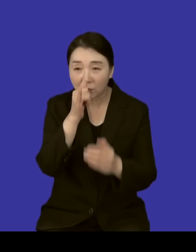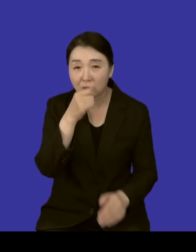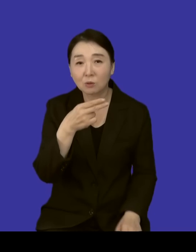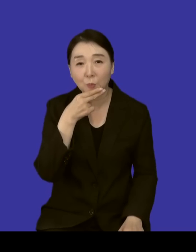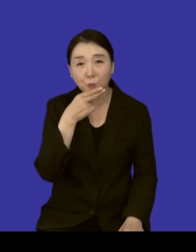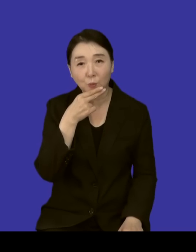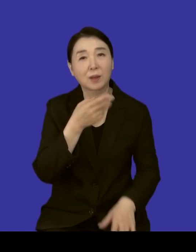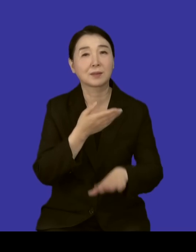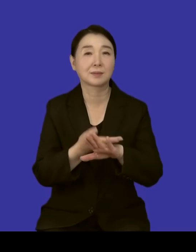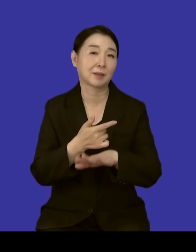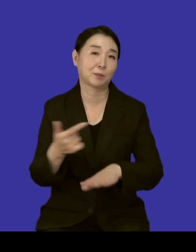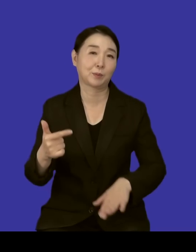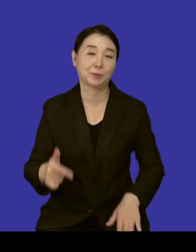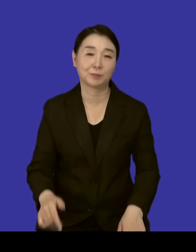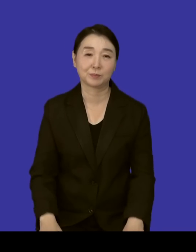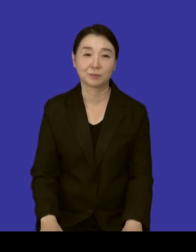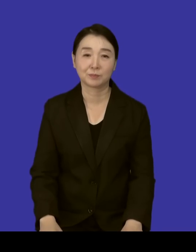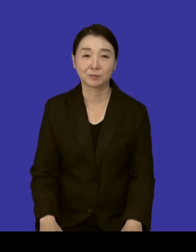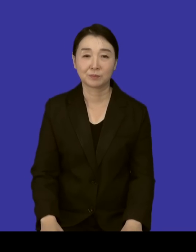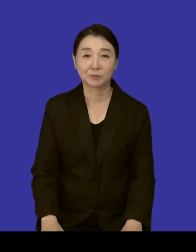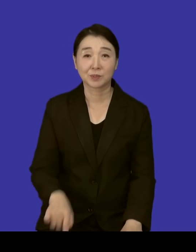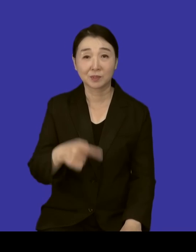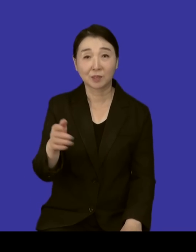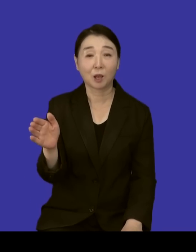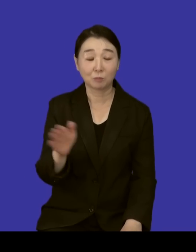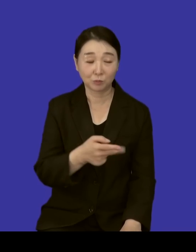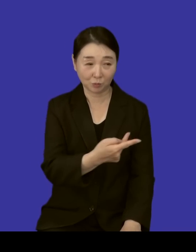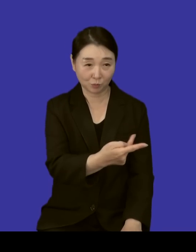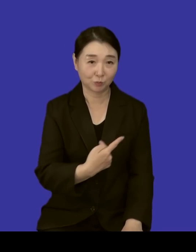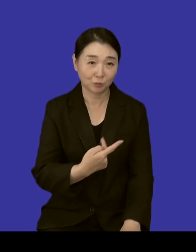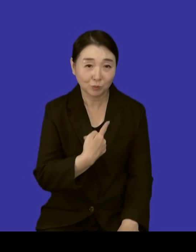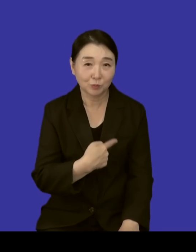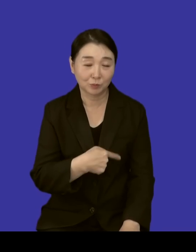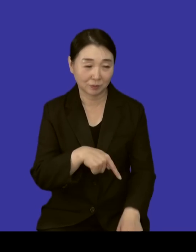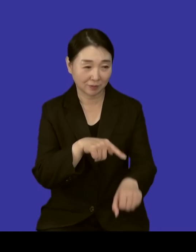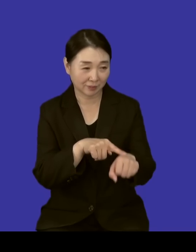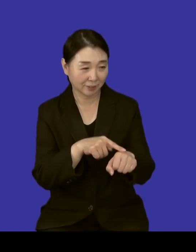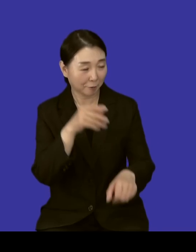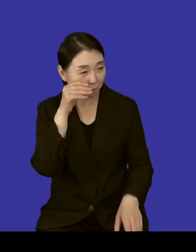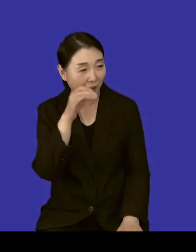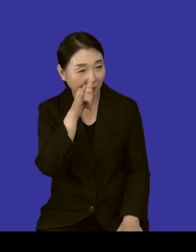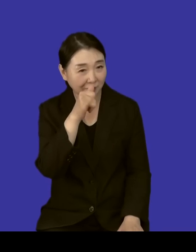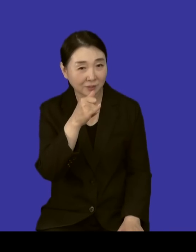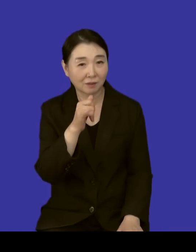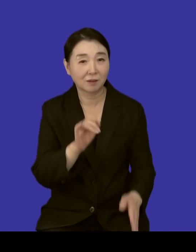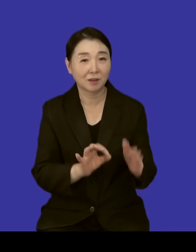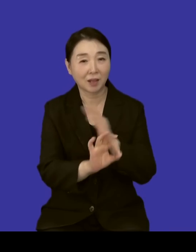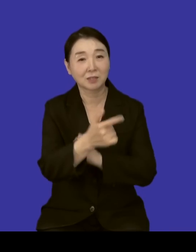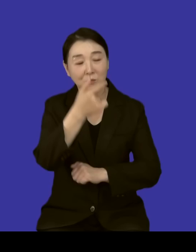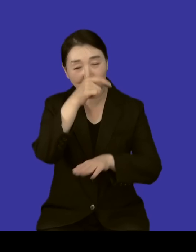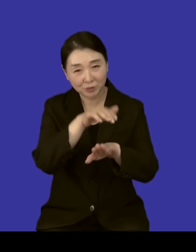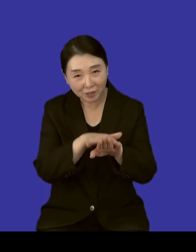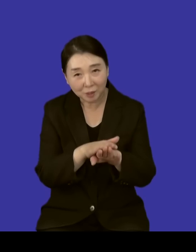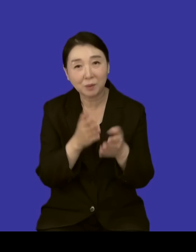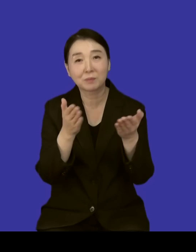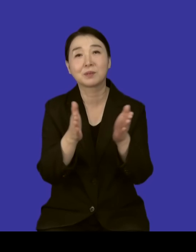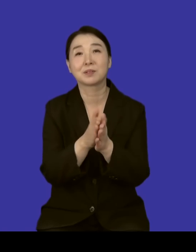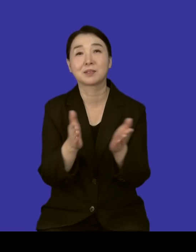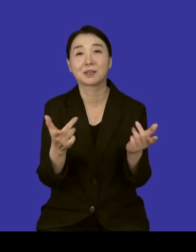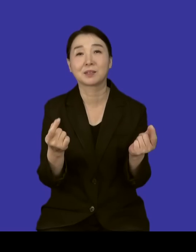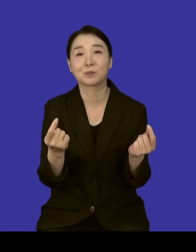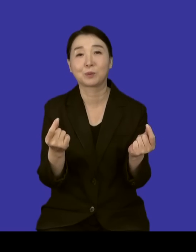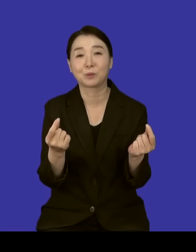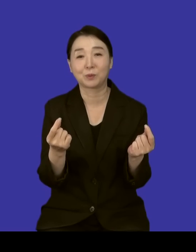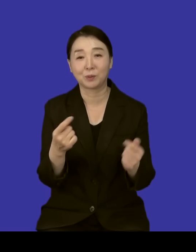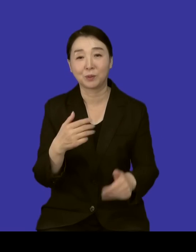하늘 같아. 그렇죠, 그렇죠. 그 다음서부터 이제 우리는 시간만 있으면 이제 예배를 아침 저녁으로 드리는 거예요. 그러니까